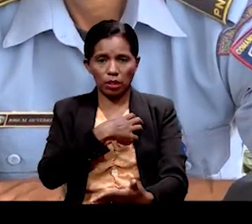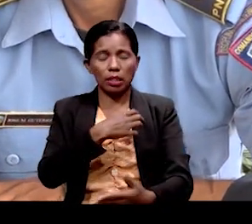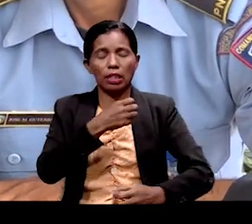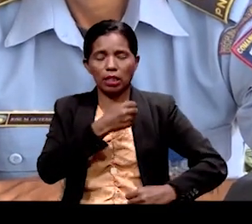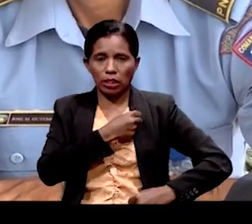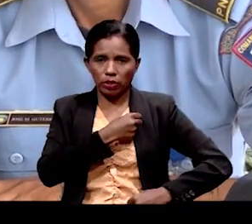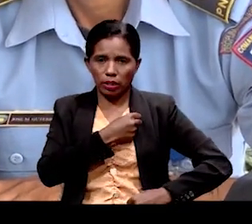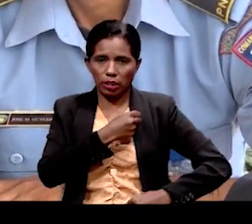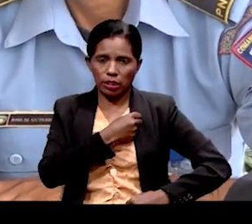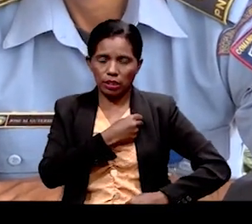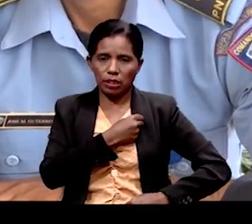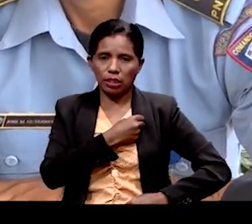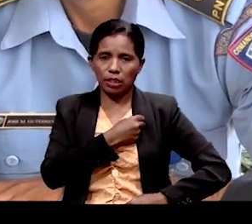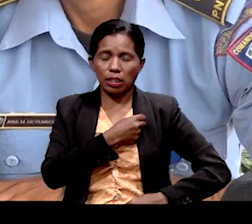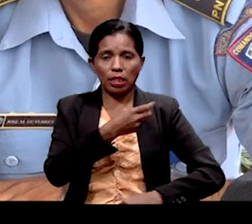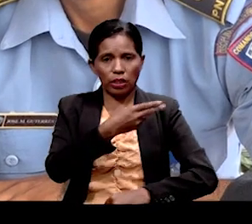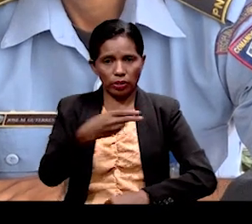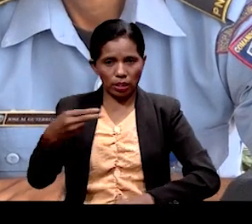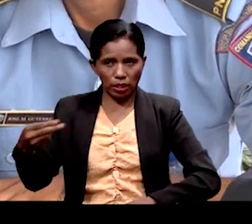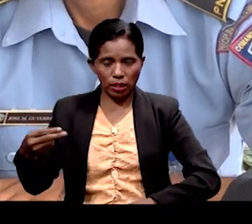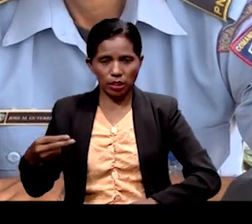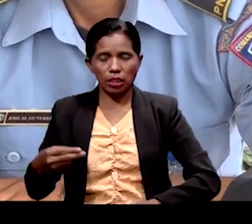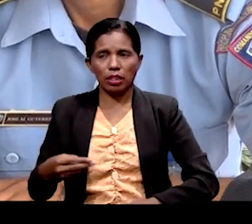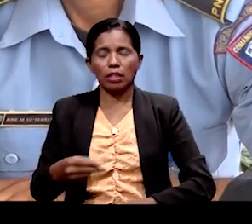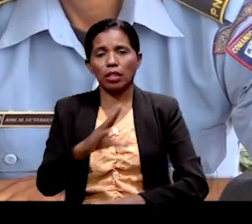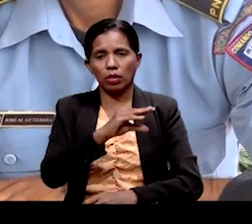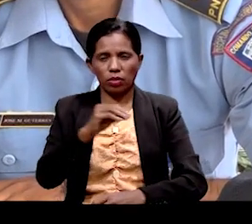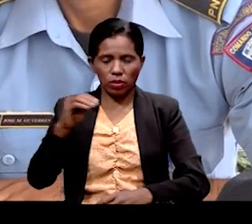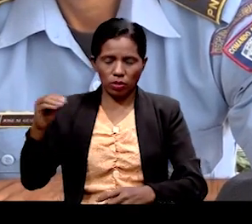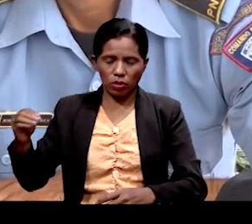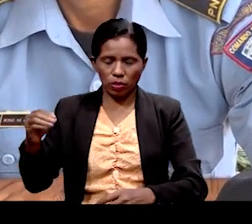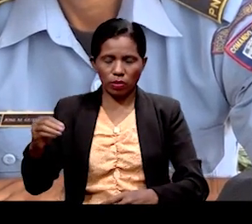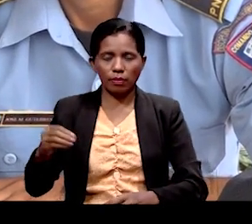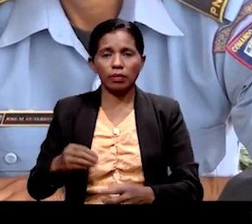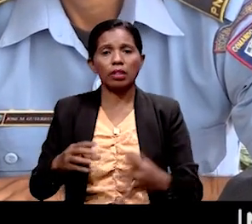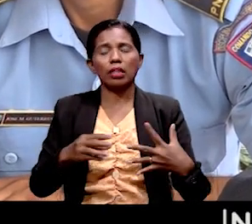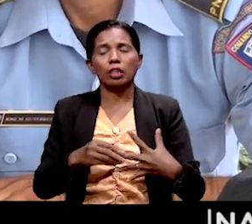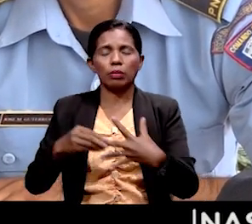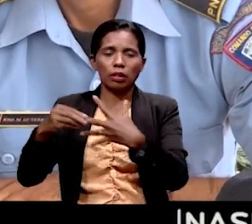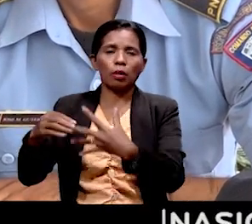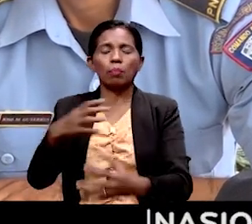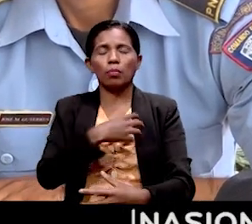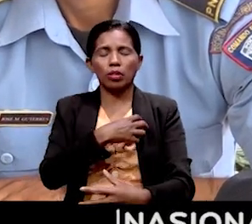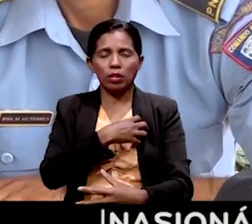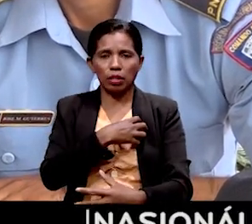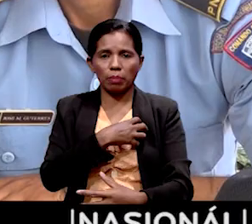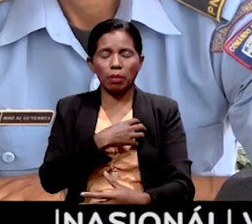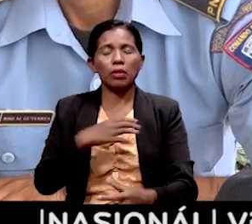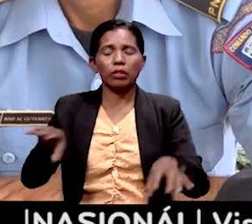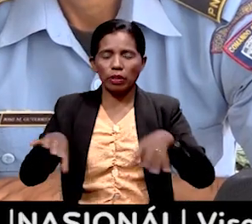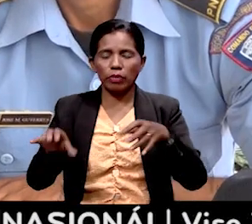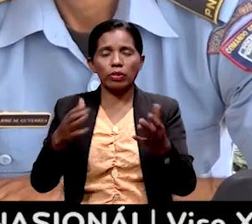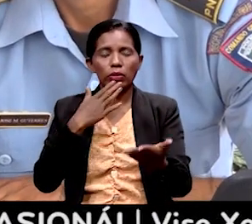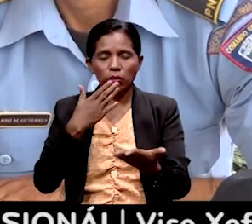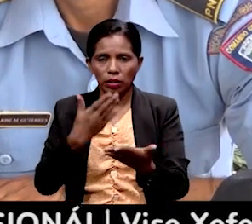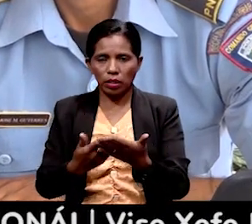governo Indonesia diliu ba polisia Indonesia nian spesial ba polisia Polres Belu nebe maka sira